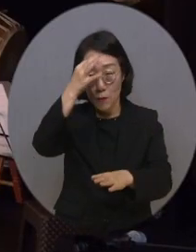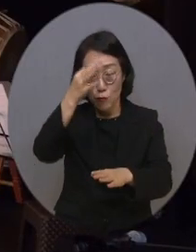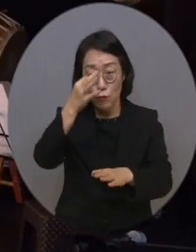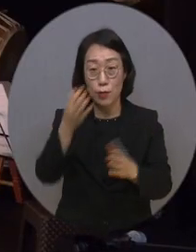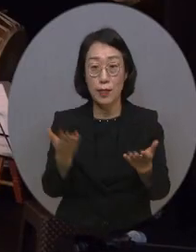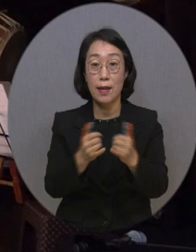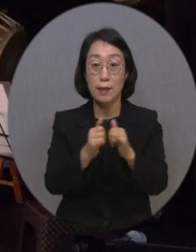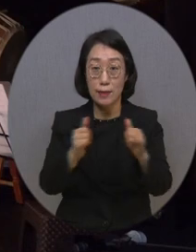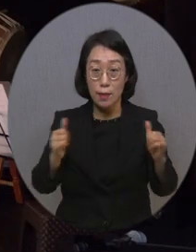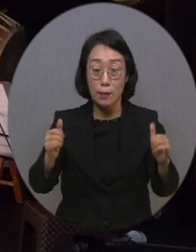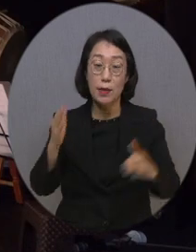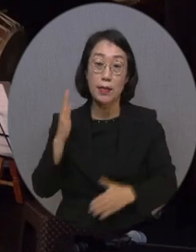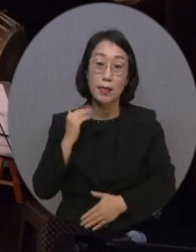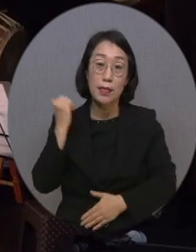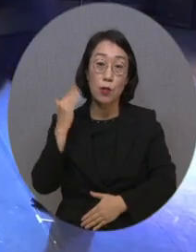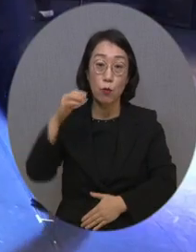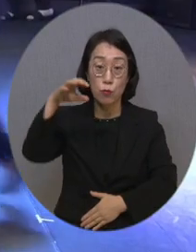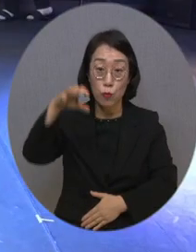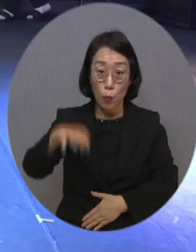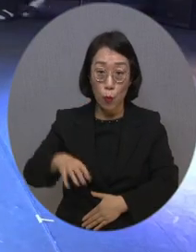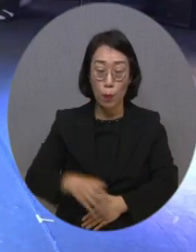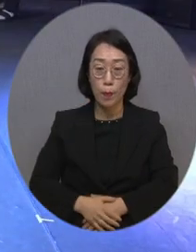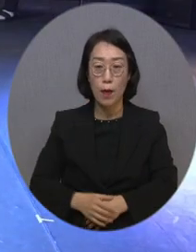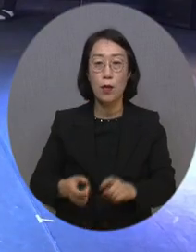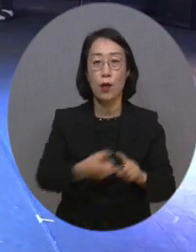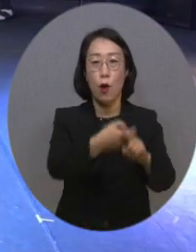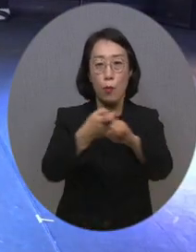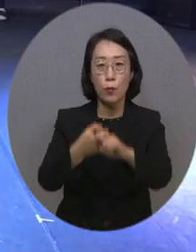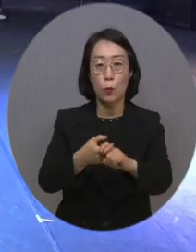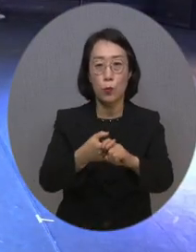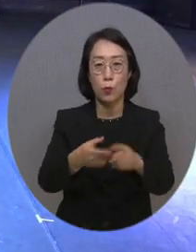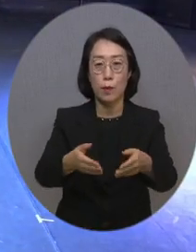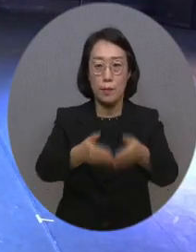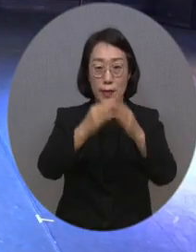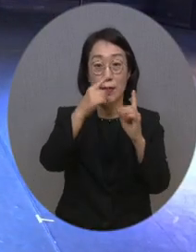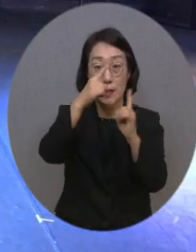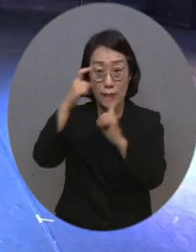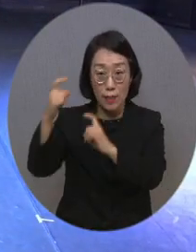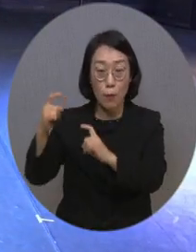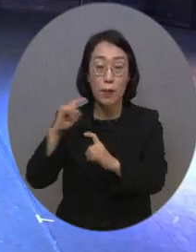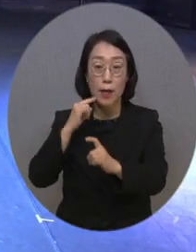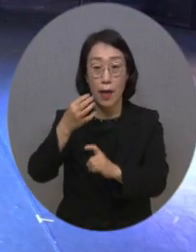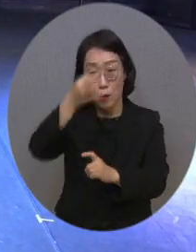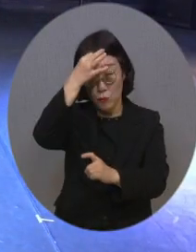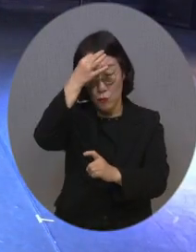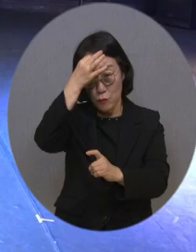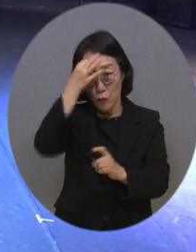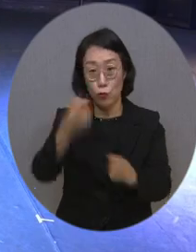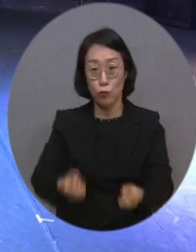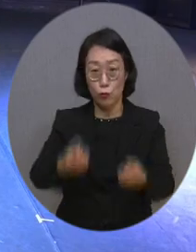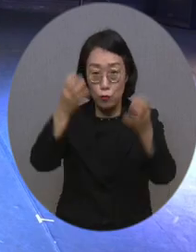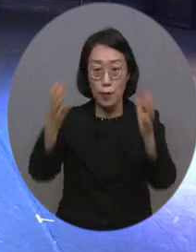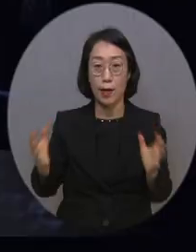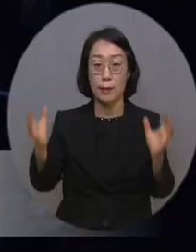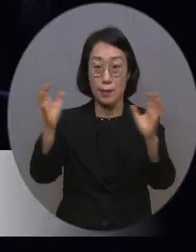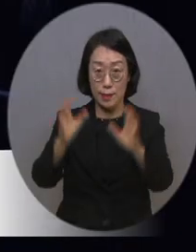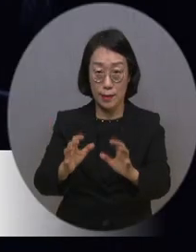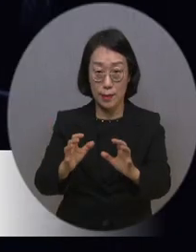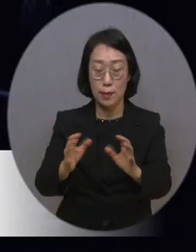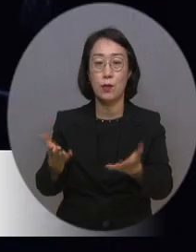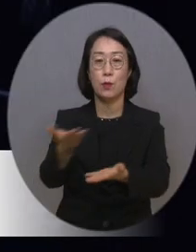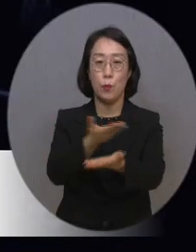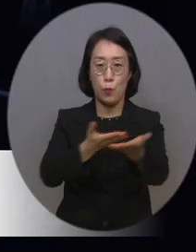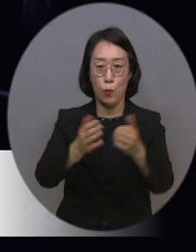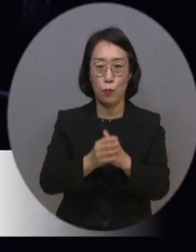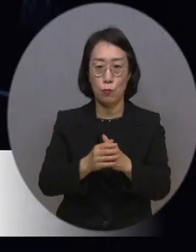당사자들은 의정부예술협동조합 창립기념식과 창립예술제를 진행하며 협업을 시작했습니다.